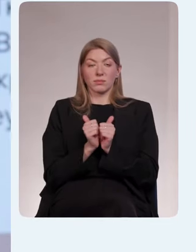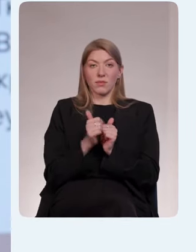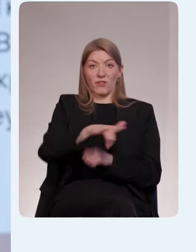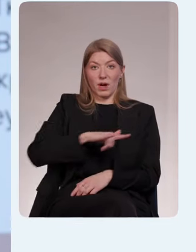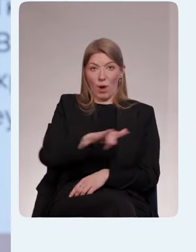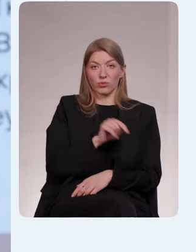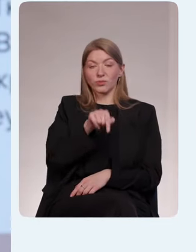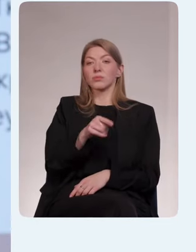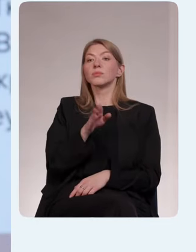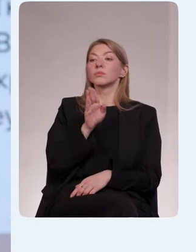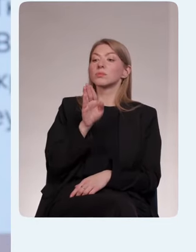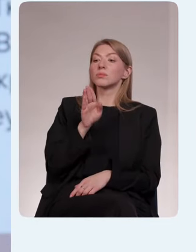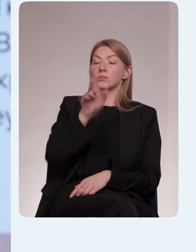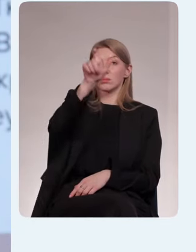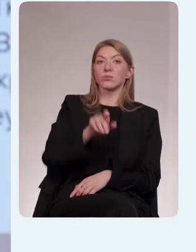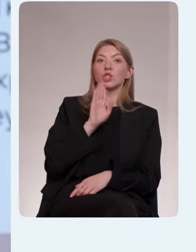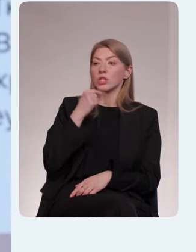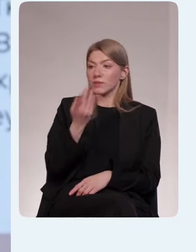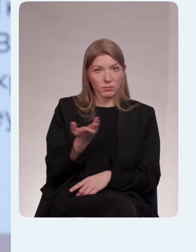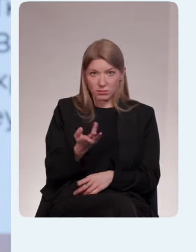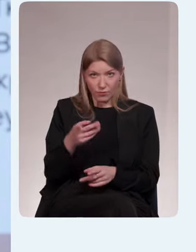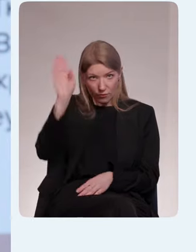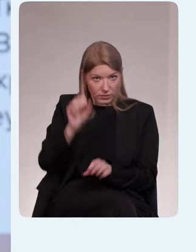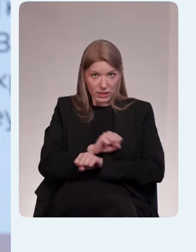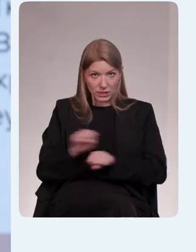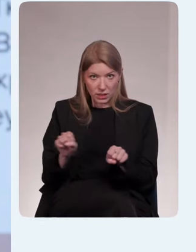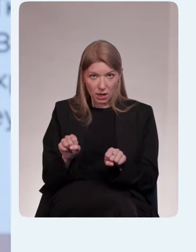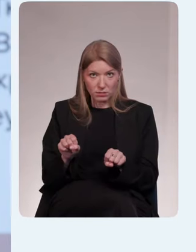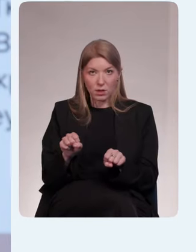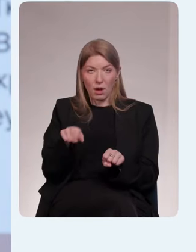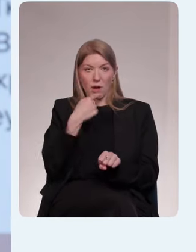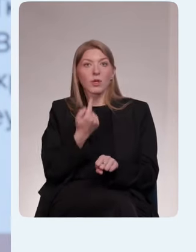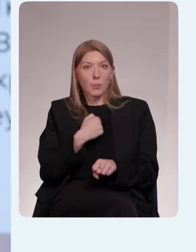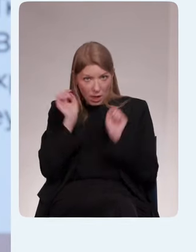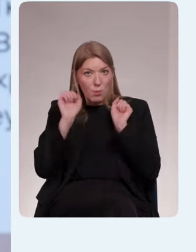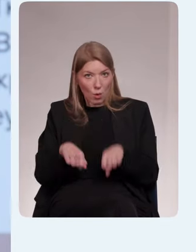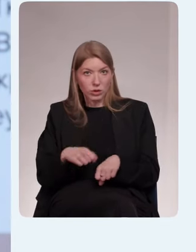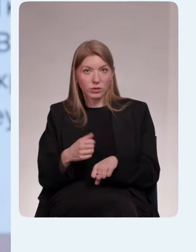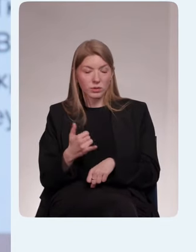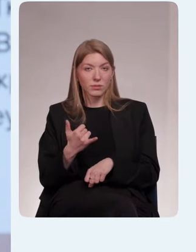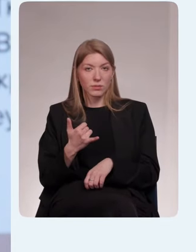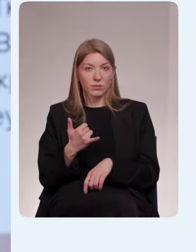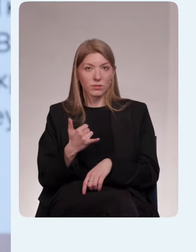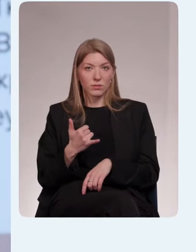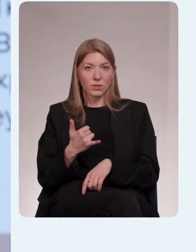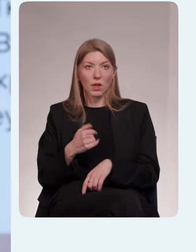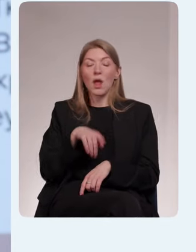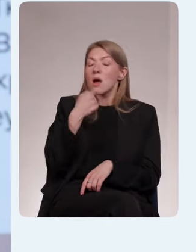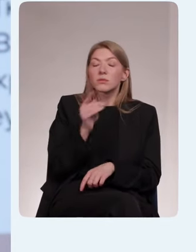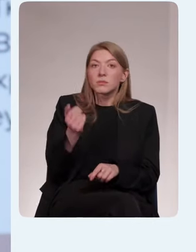«Выливай». А мне лимон жалко. Бабушка учила, что еду выбрасывать